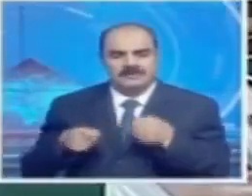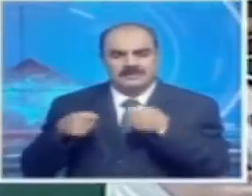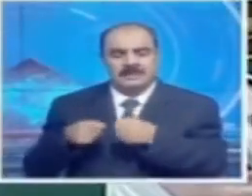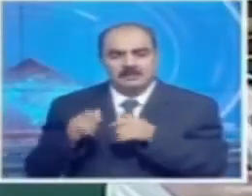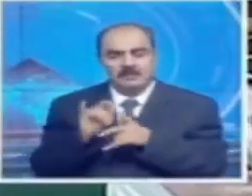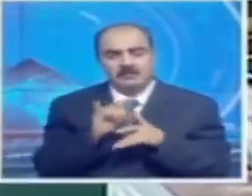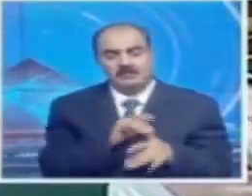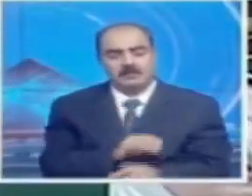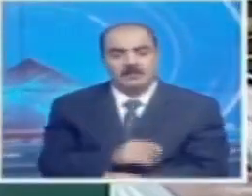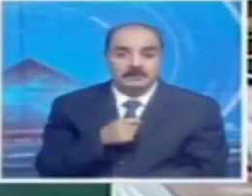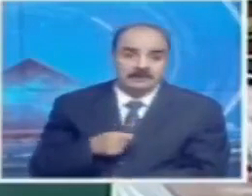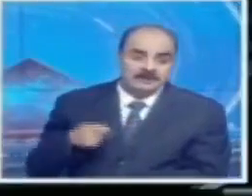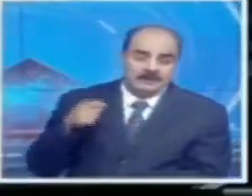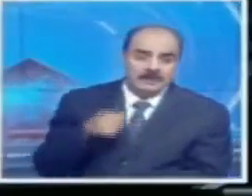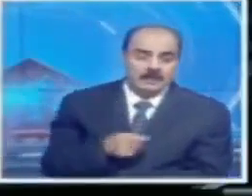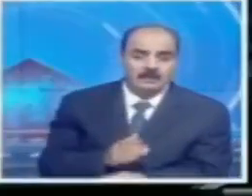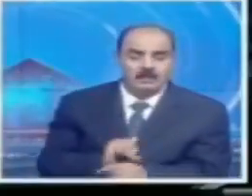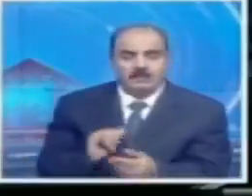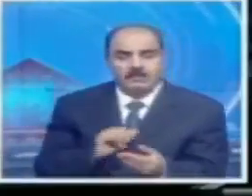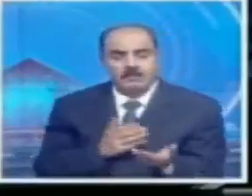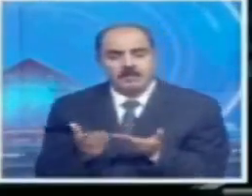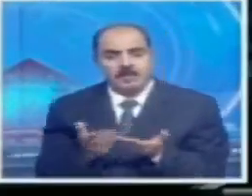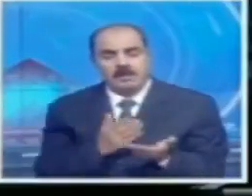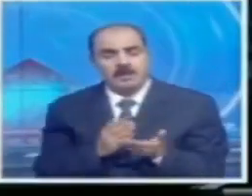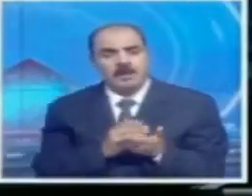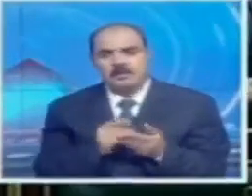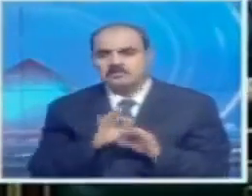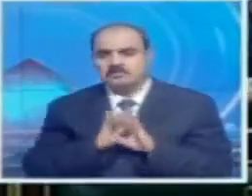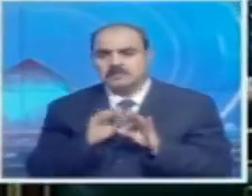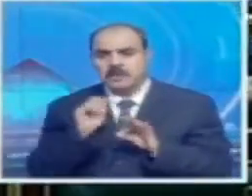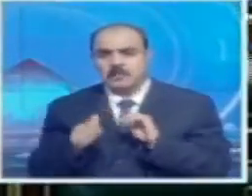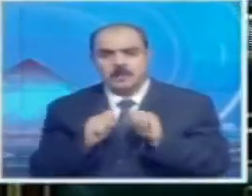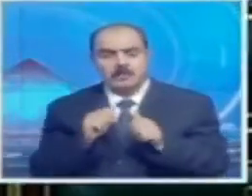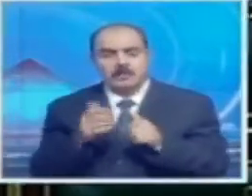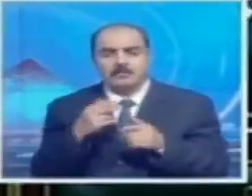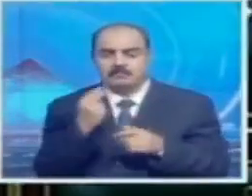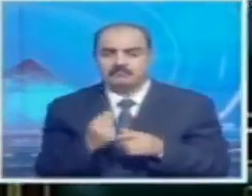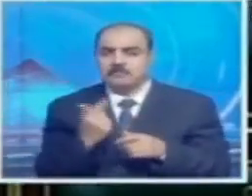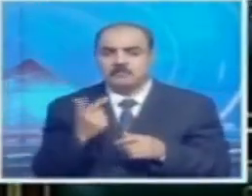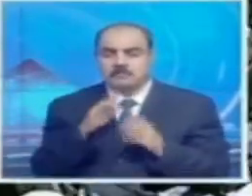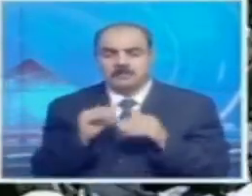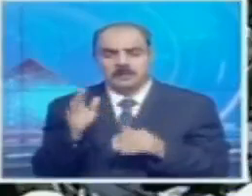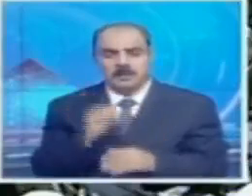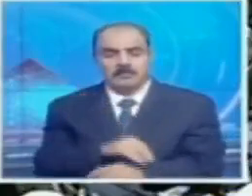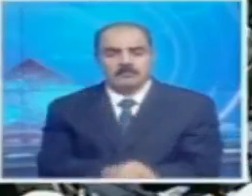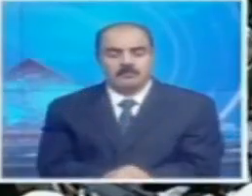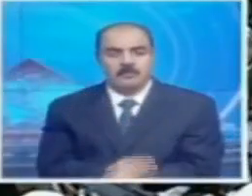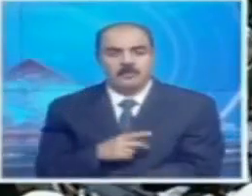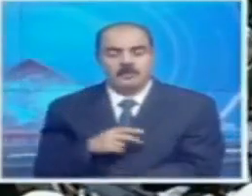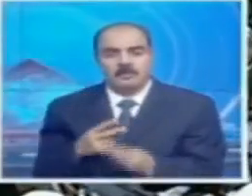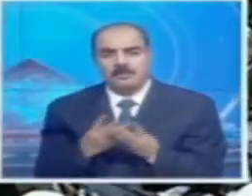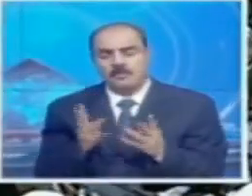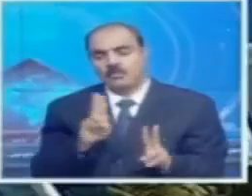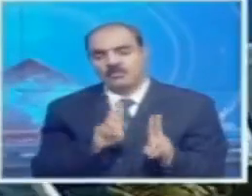الصادرات، فضلا عن دراسة الوسائل التي تكفل إيجاد فرص استثمارية واستيعاب رؤوس الأموال المصرية. وفي معرض ردها